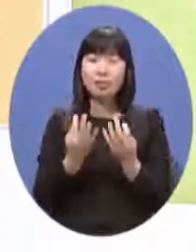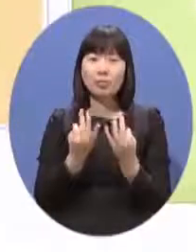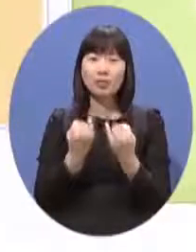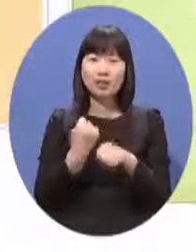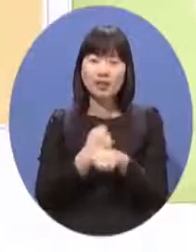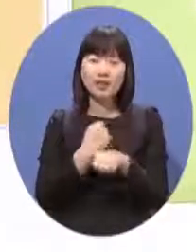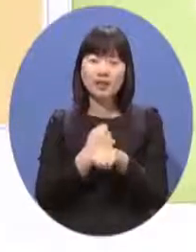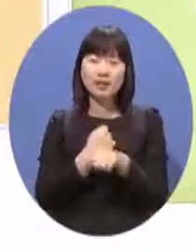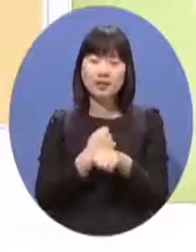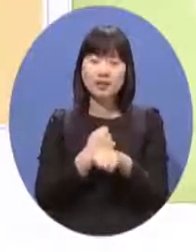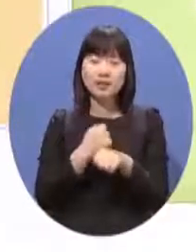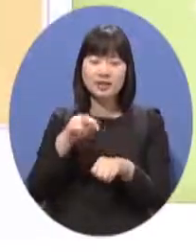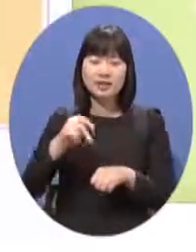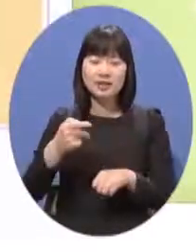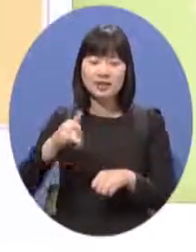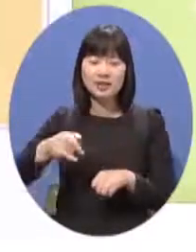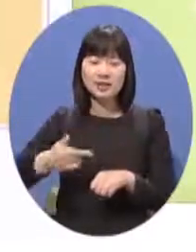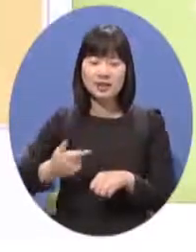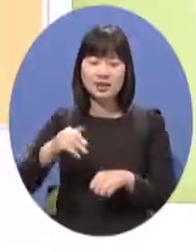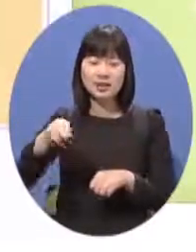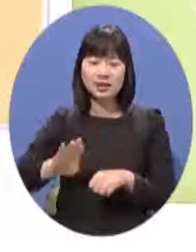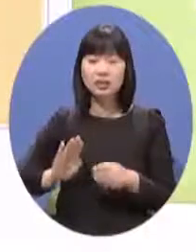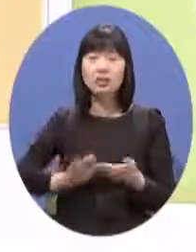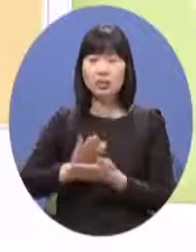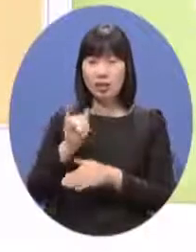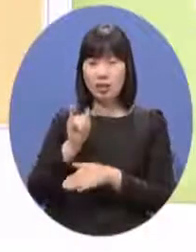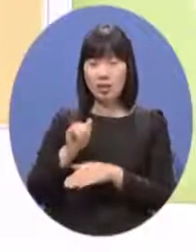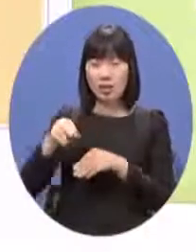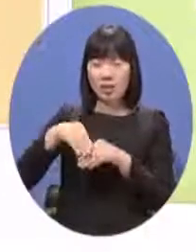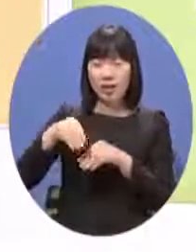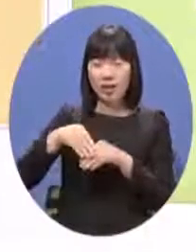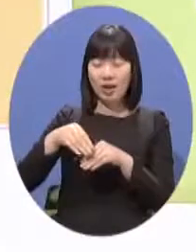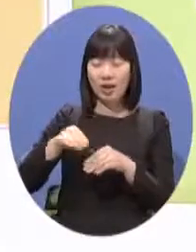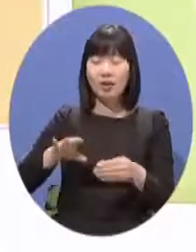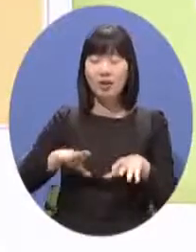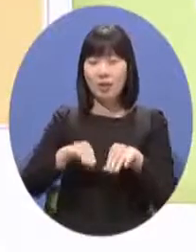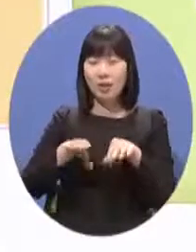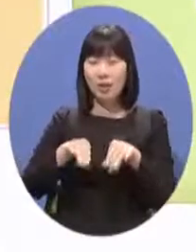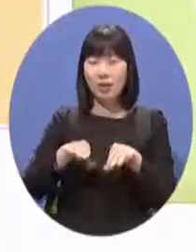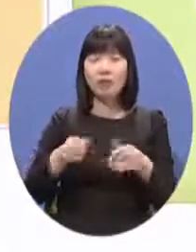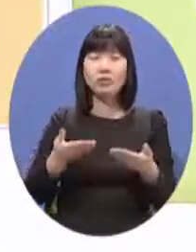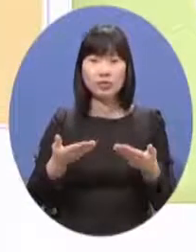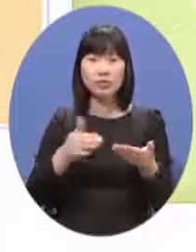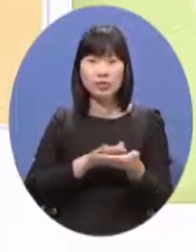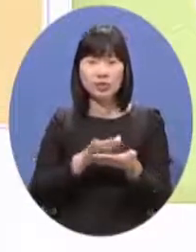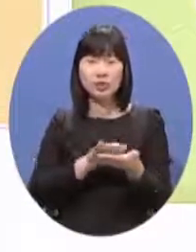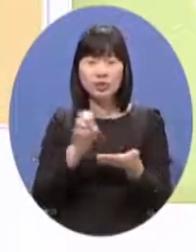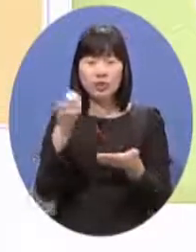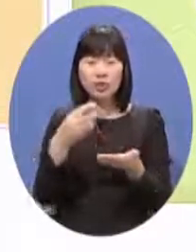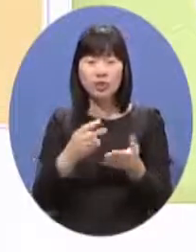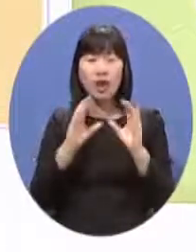하는 그런 스킨십 놀이 같은 거요. 네. 만져주고 뭐 이렇게 마사지 해주고 하는 그런 놀이. 예,